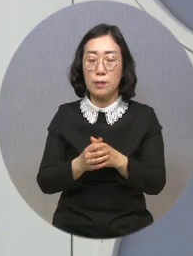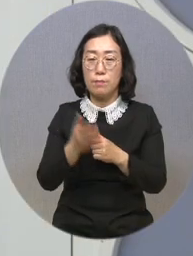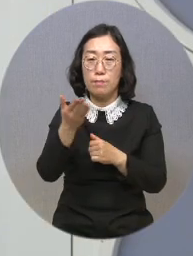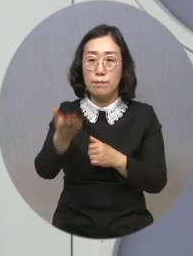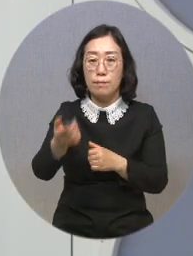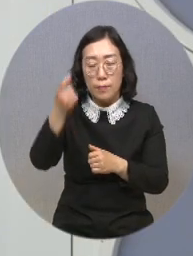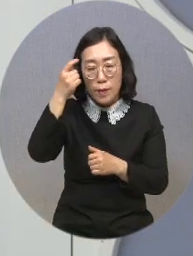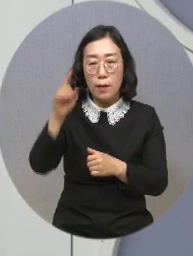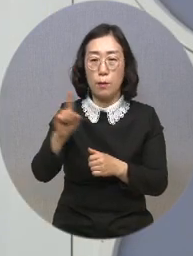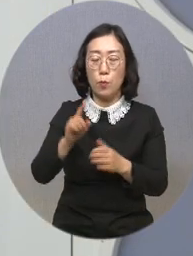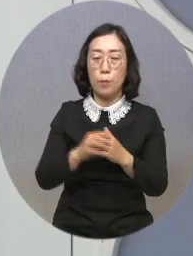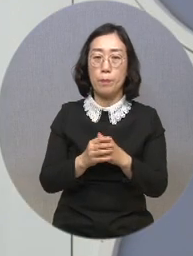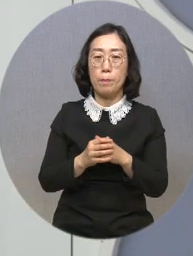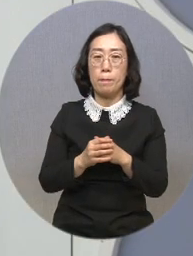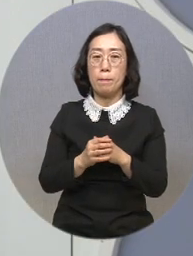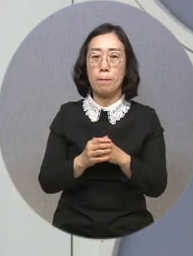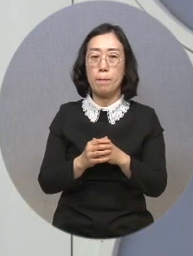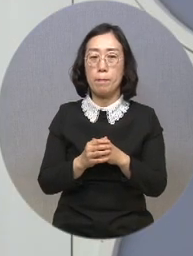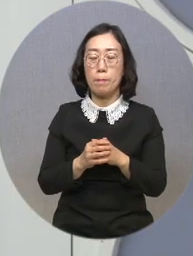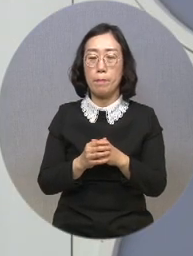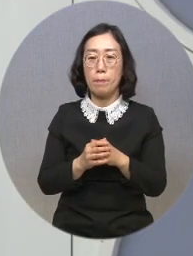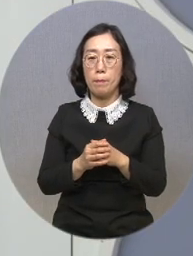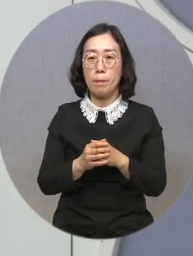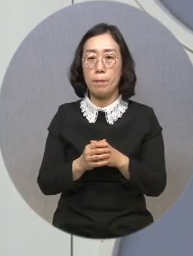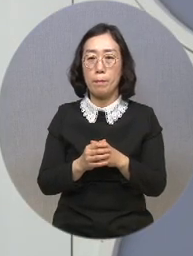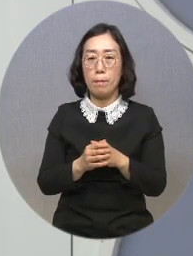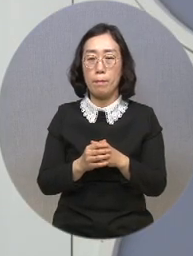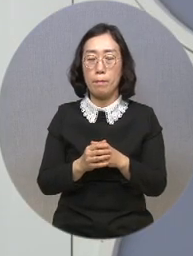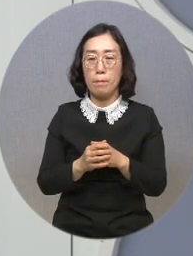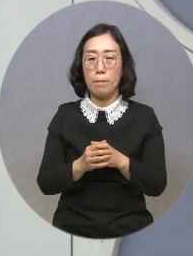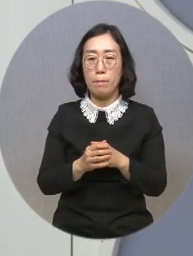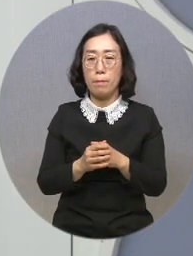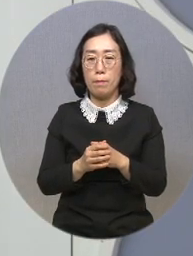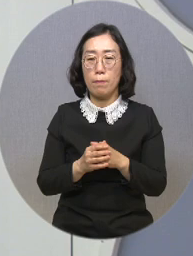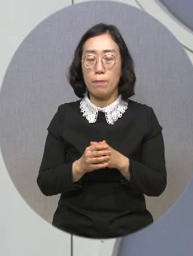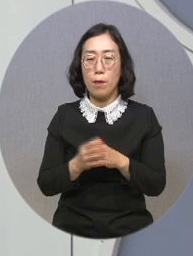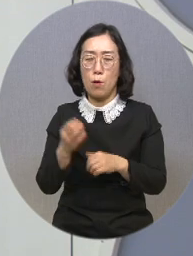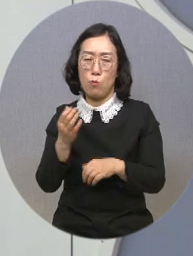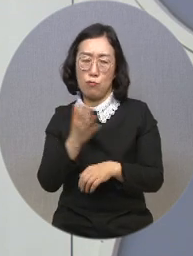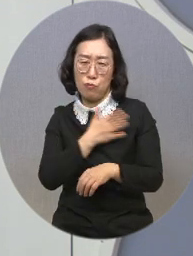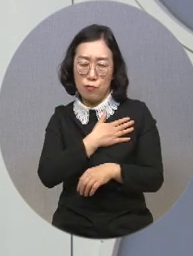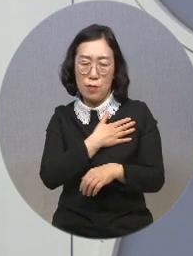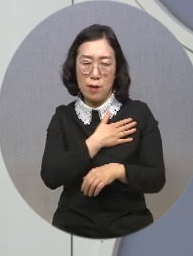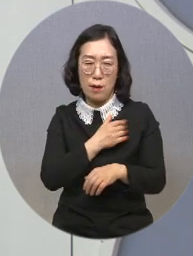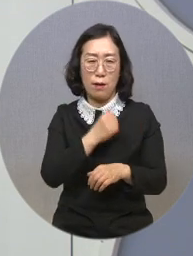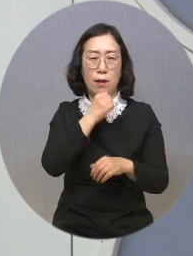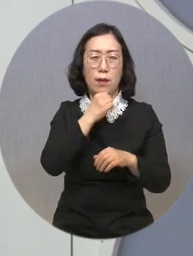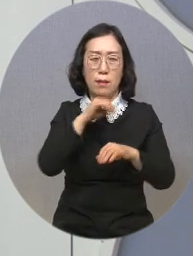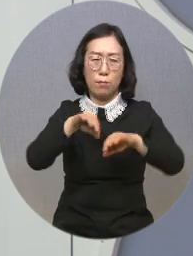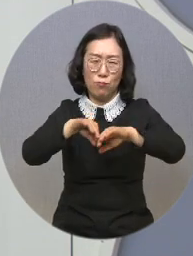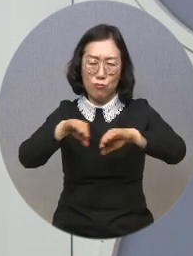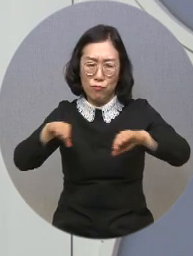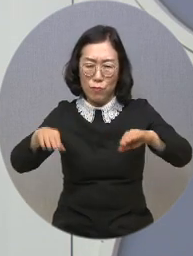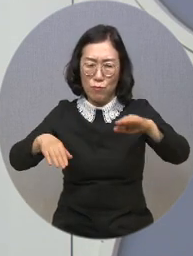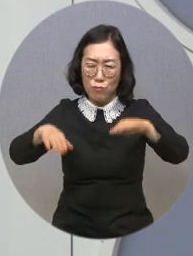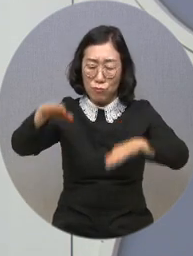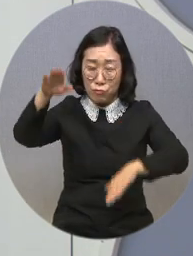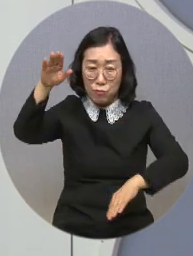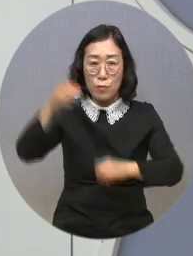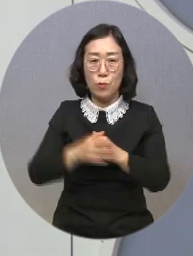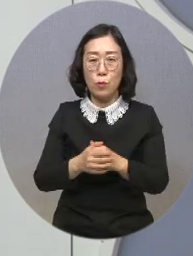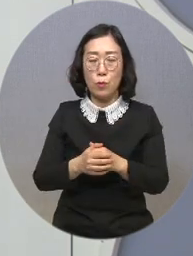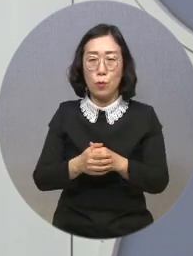보십니까? 저는 양극화, 양극화, 그다음에 저출산 고령화 이 세